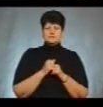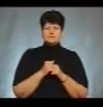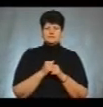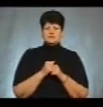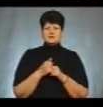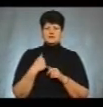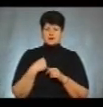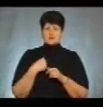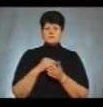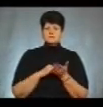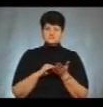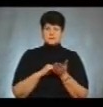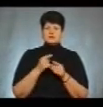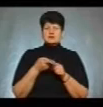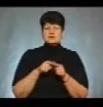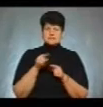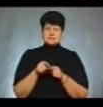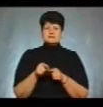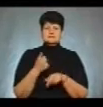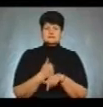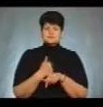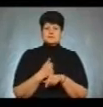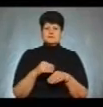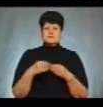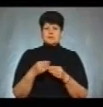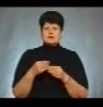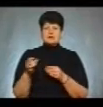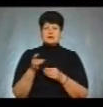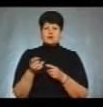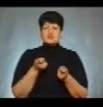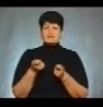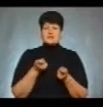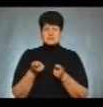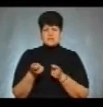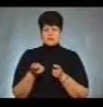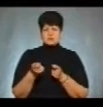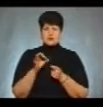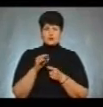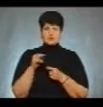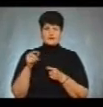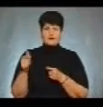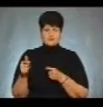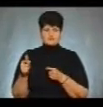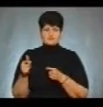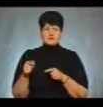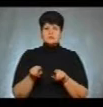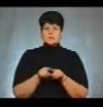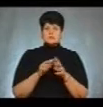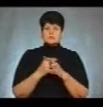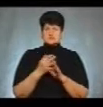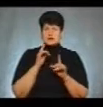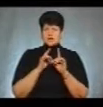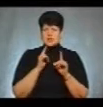ж наголошував, цю пріоритети ставили районні адміністрації, ОТГ, а також селищні ради,